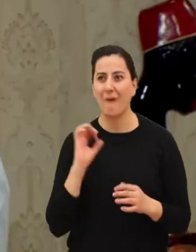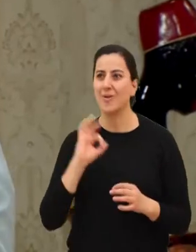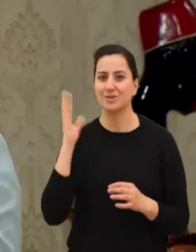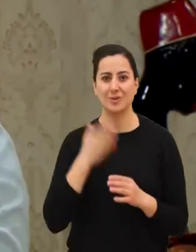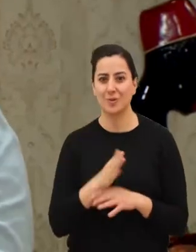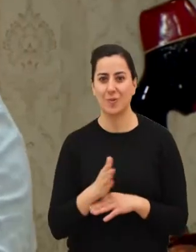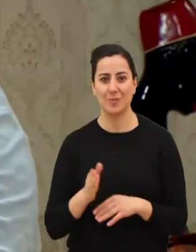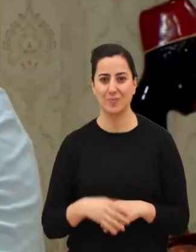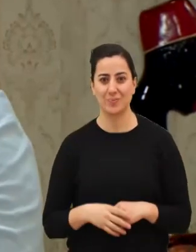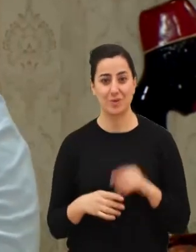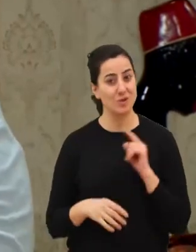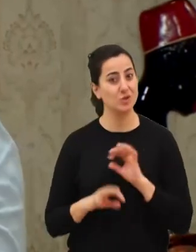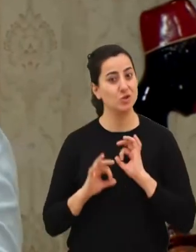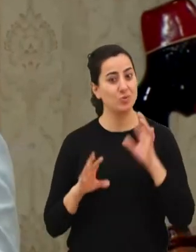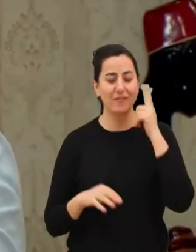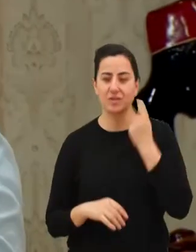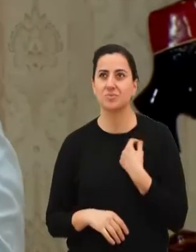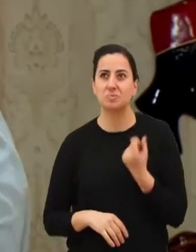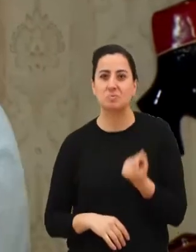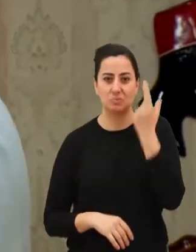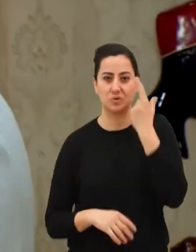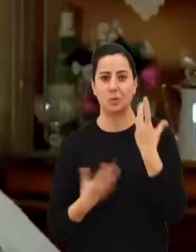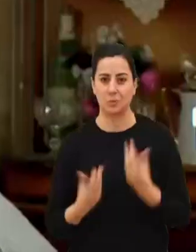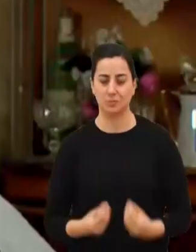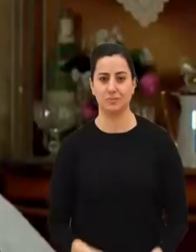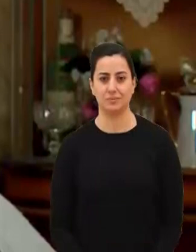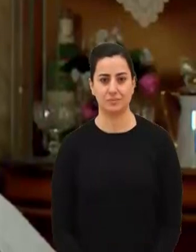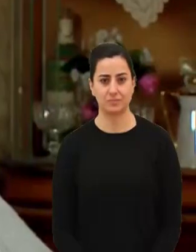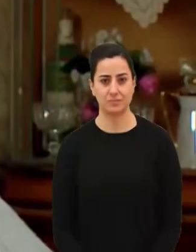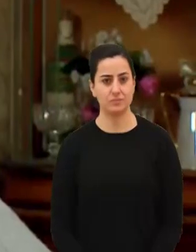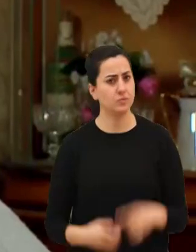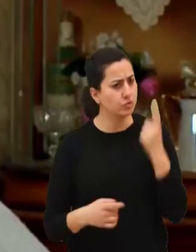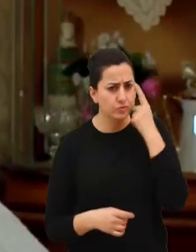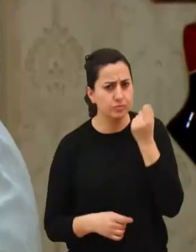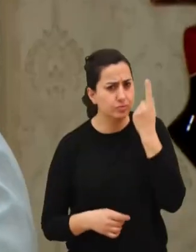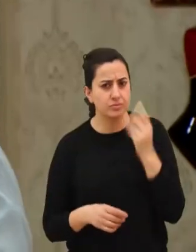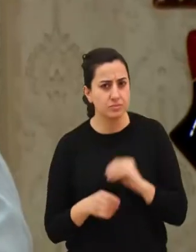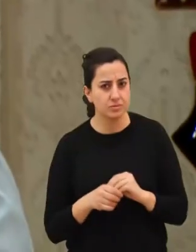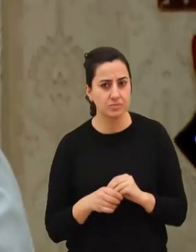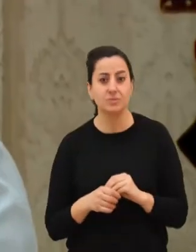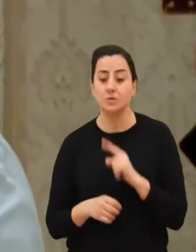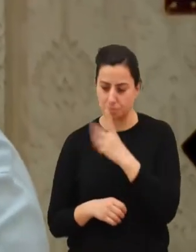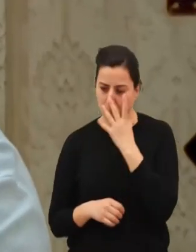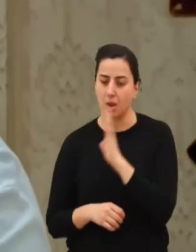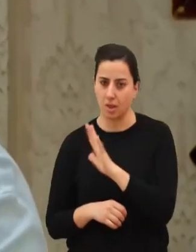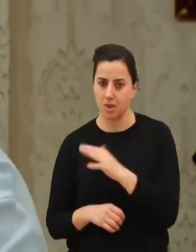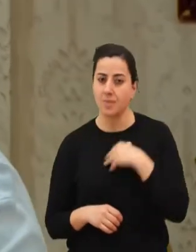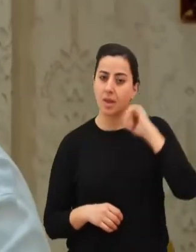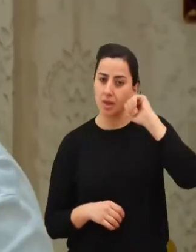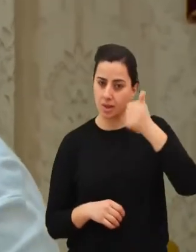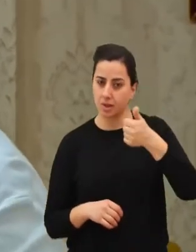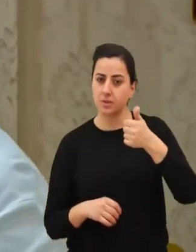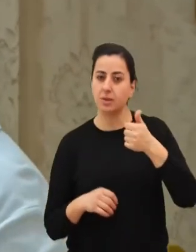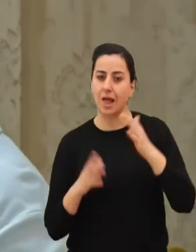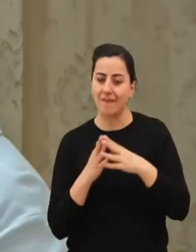yaşa Fehmi'ciğim. Çok güzel bir fikir geldi aklıma. Neymiş o? Dur sen dur, ben bunları yarın